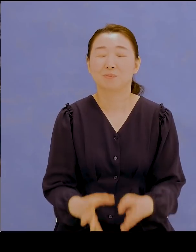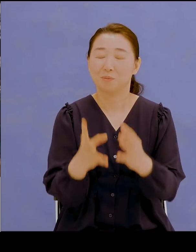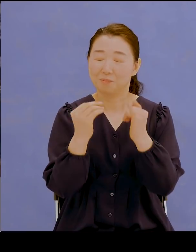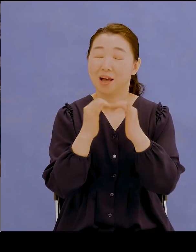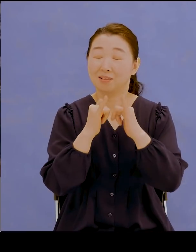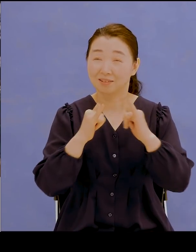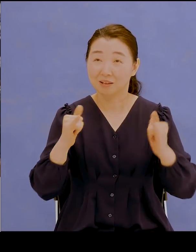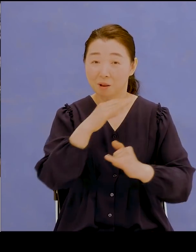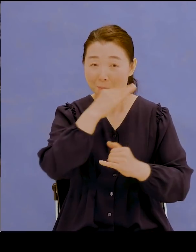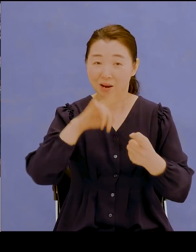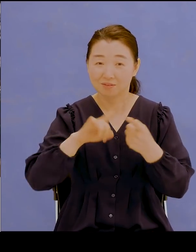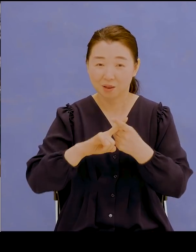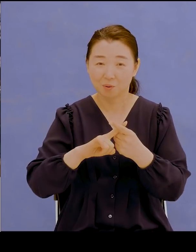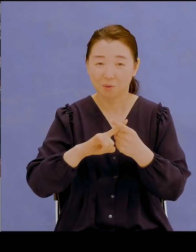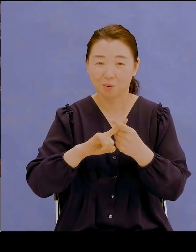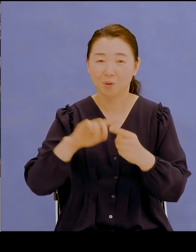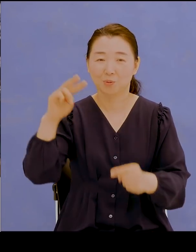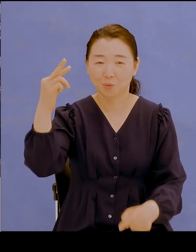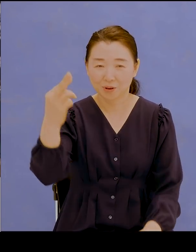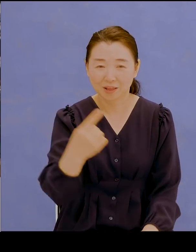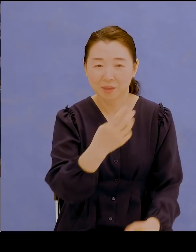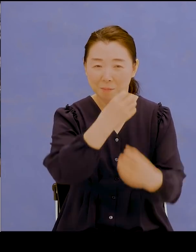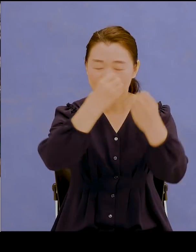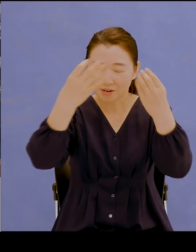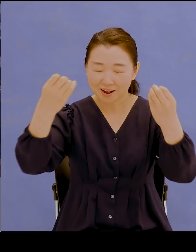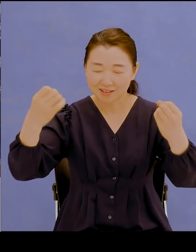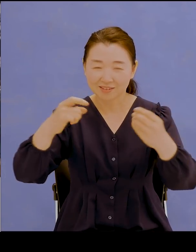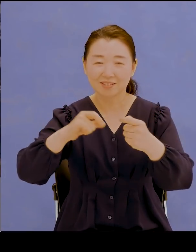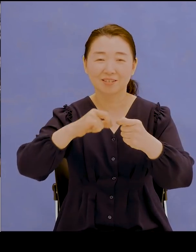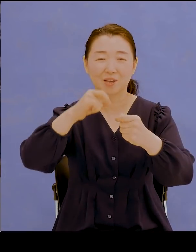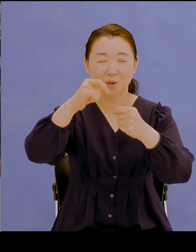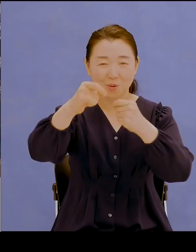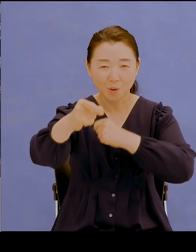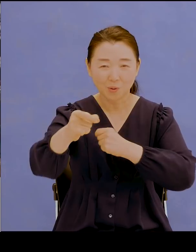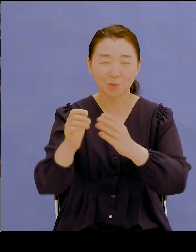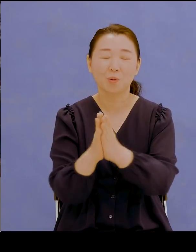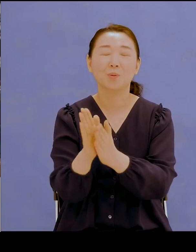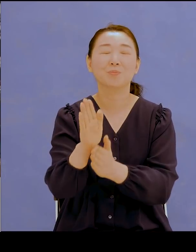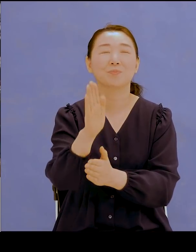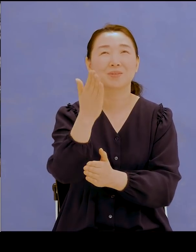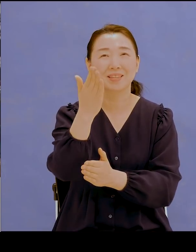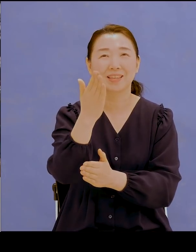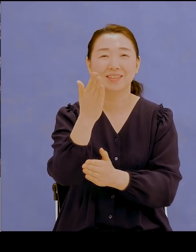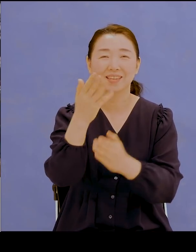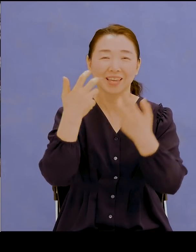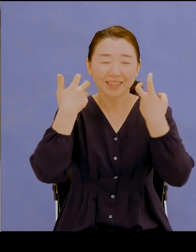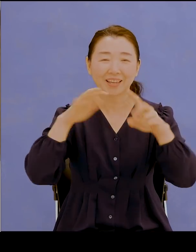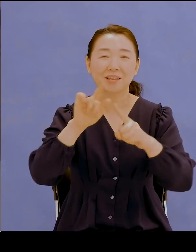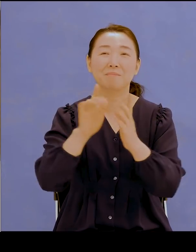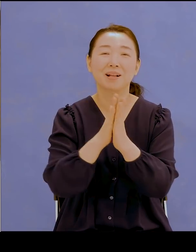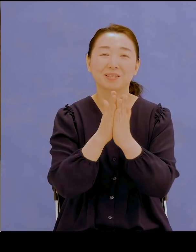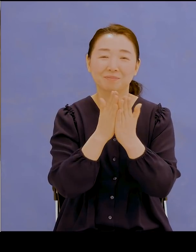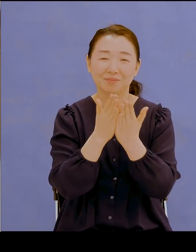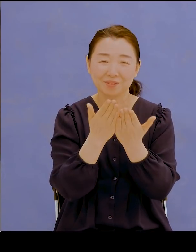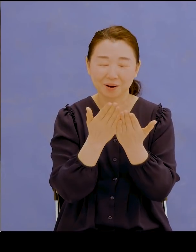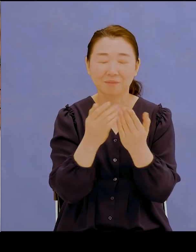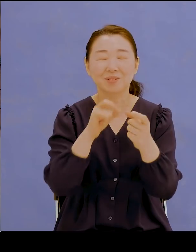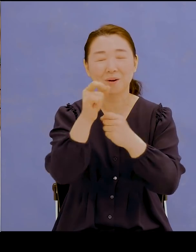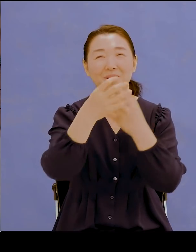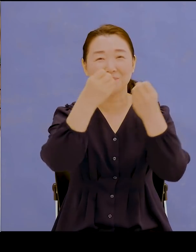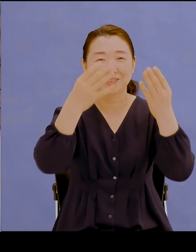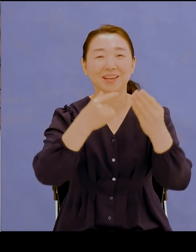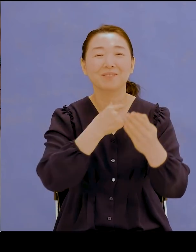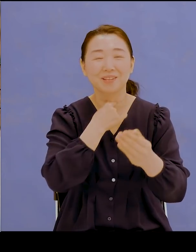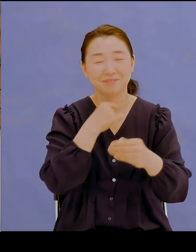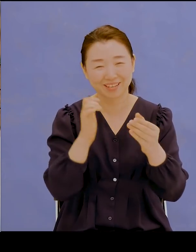돌아오게 한 자는 별과 같이 빛난다는 네. 그 다니엘 말씀처럼 영원토록 빛나기를 제가 기도하겠습니다. 굉장히 축복된 얘기죠.